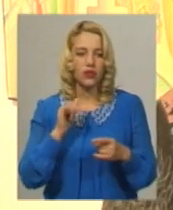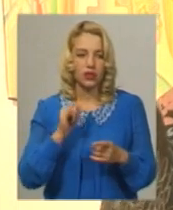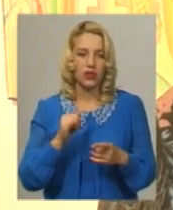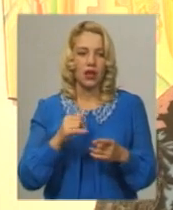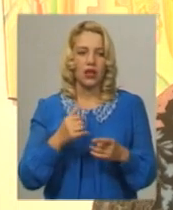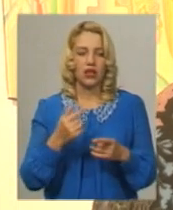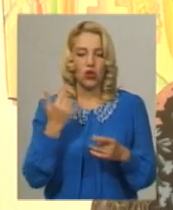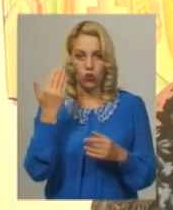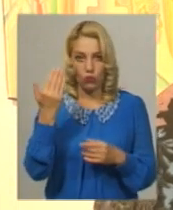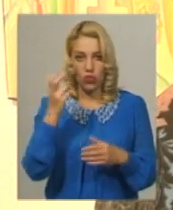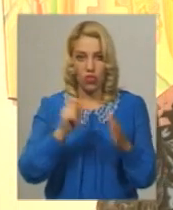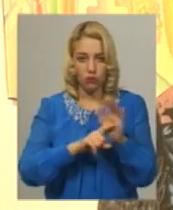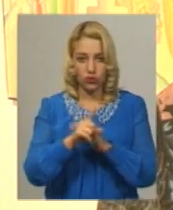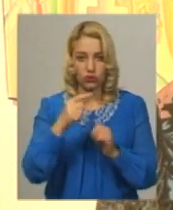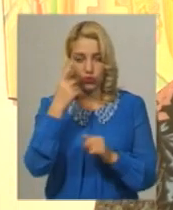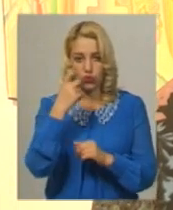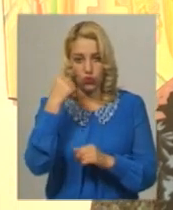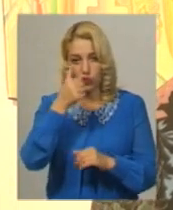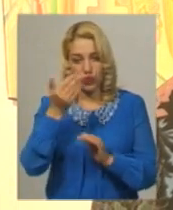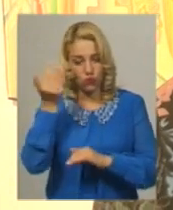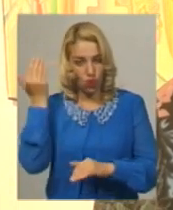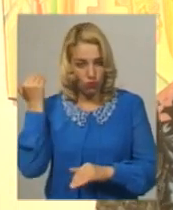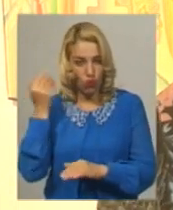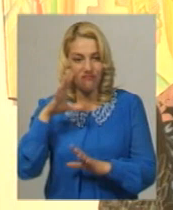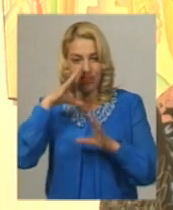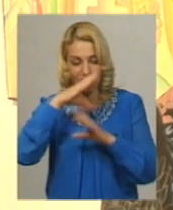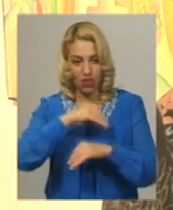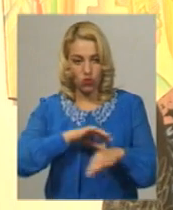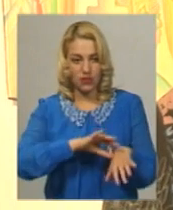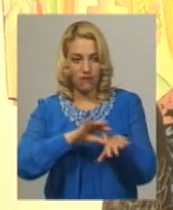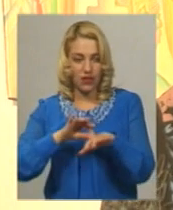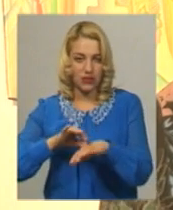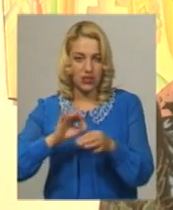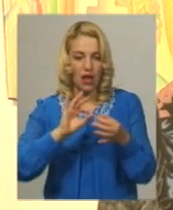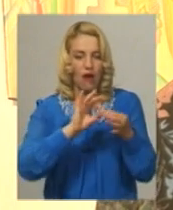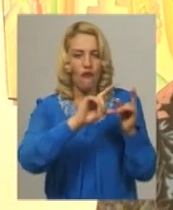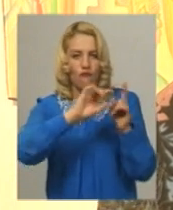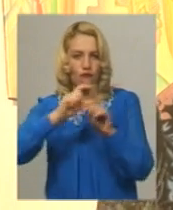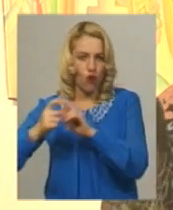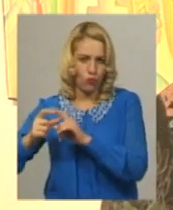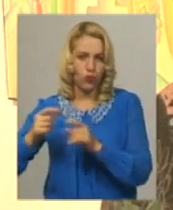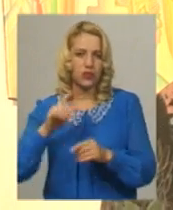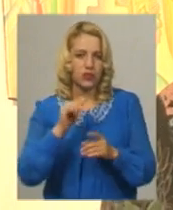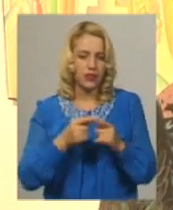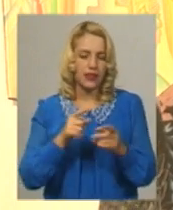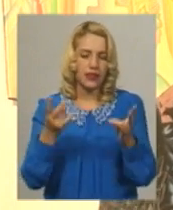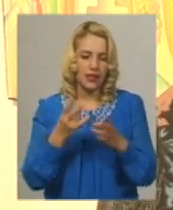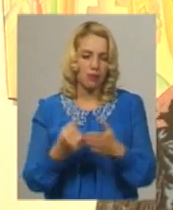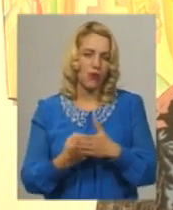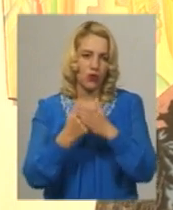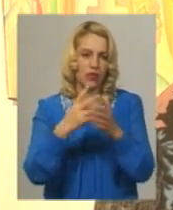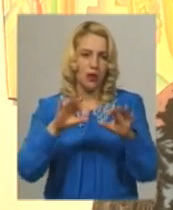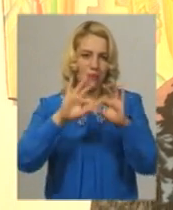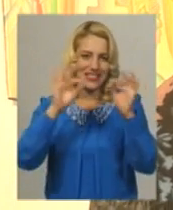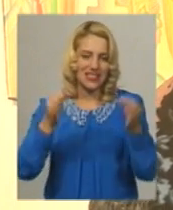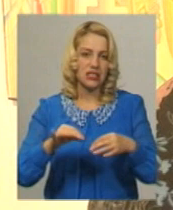ще на початку, 100 років тому, вдалося вивести певну формулу, що дійсно базуватися треба на мистецтві